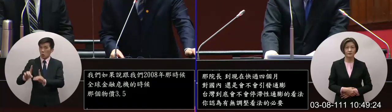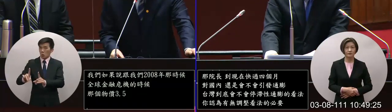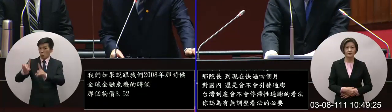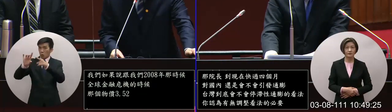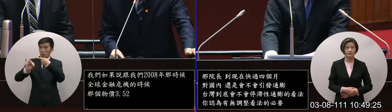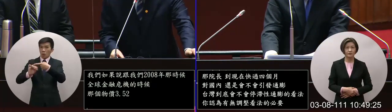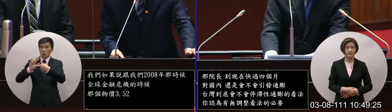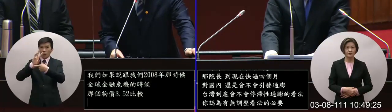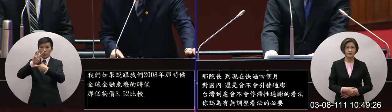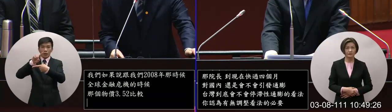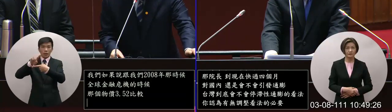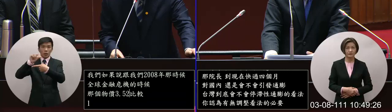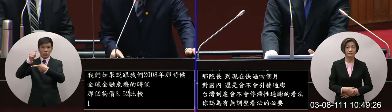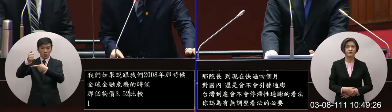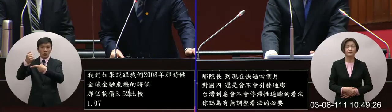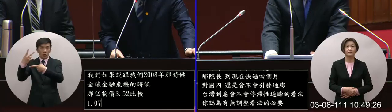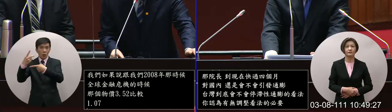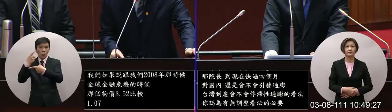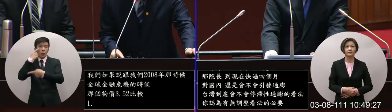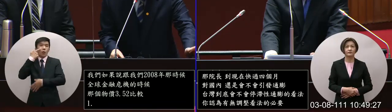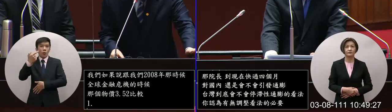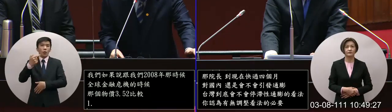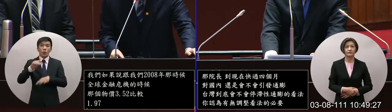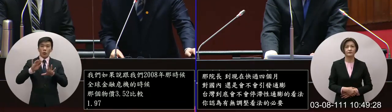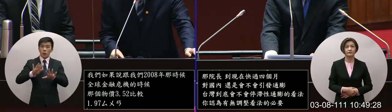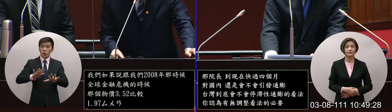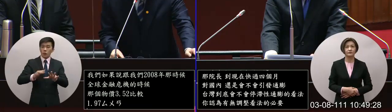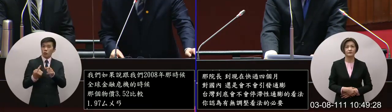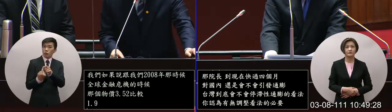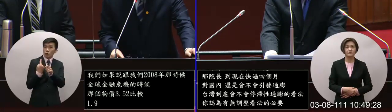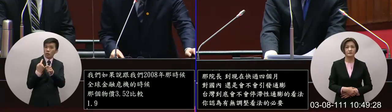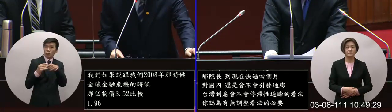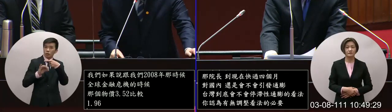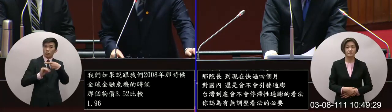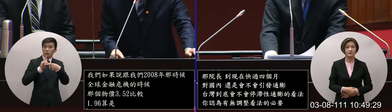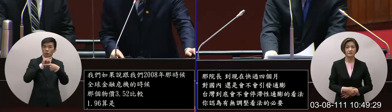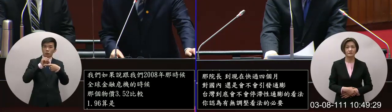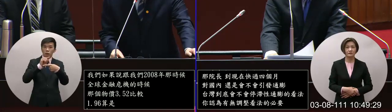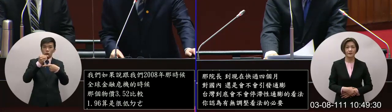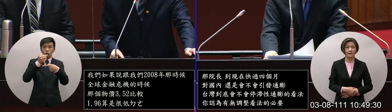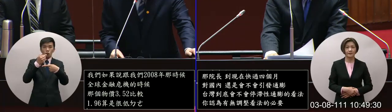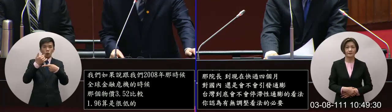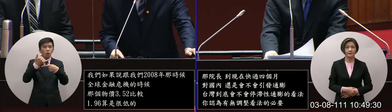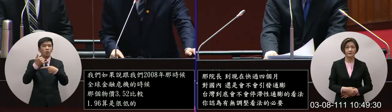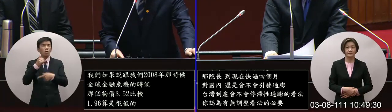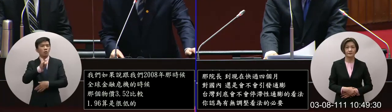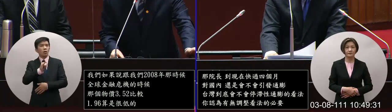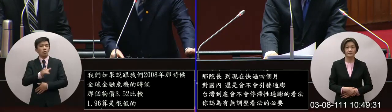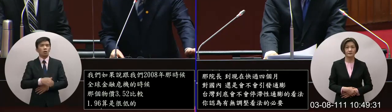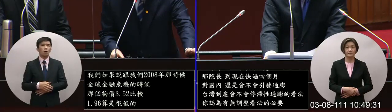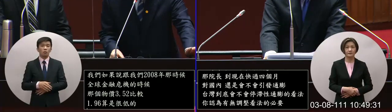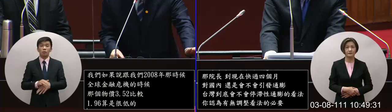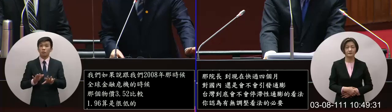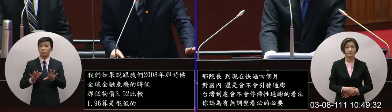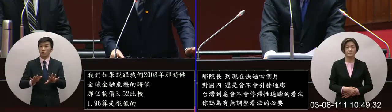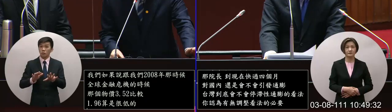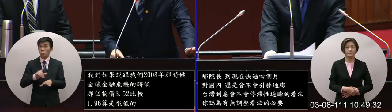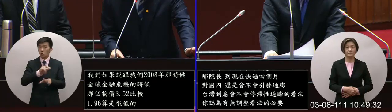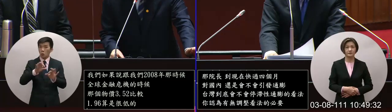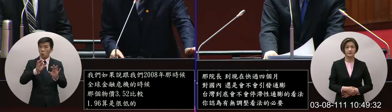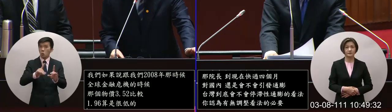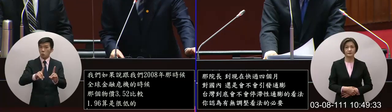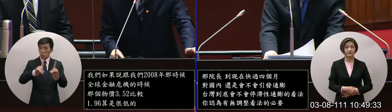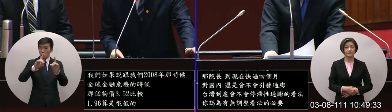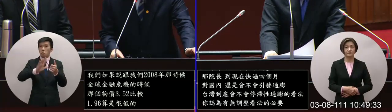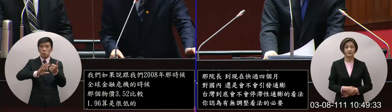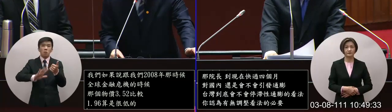较的话，1.96也算是很那个很低的。那今年来讲的话呢，那当然虽然物价呢也会受到